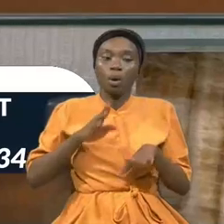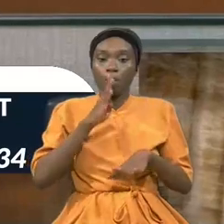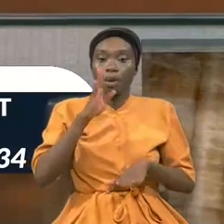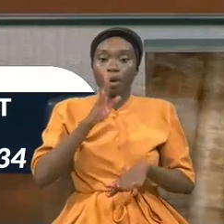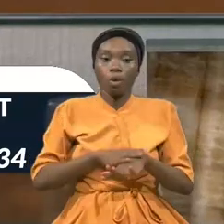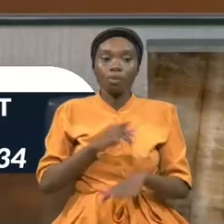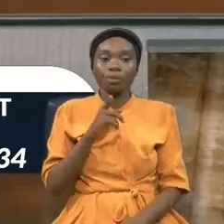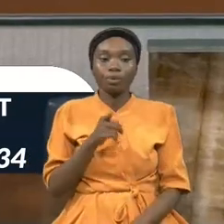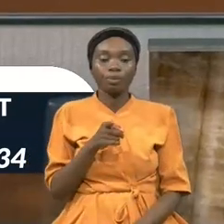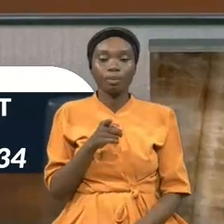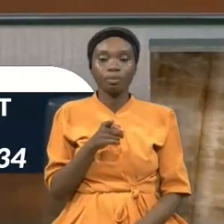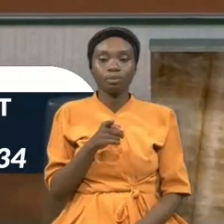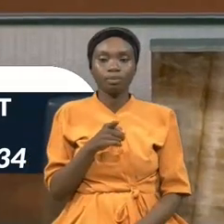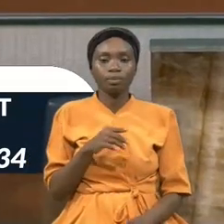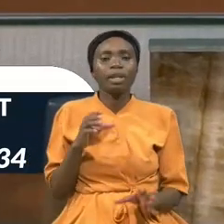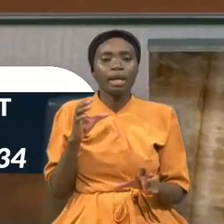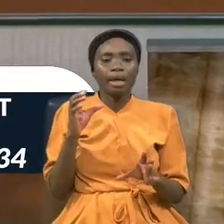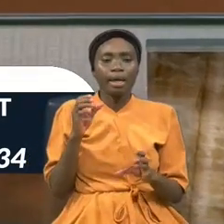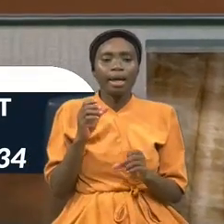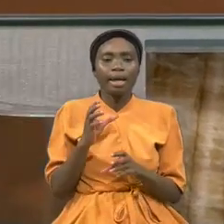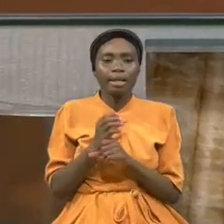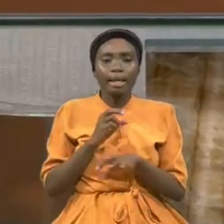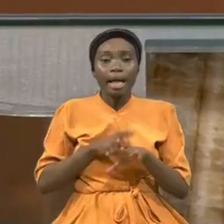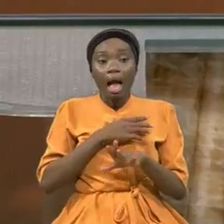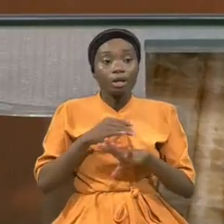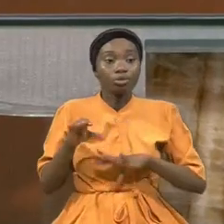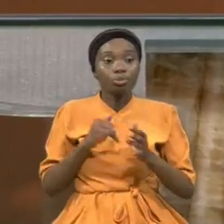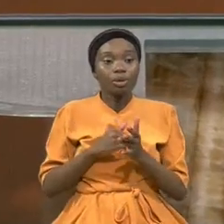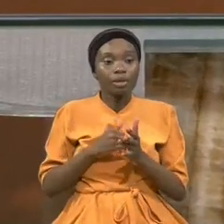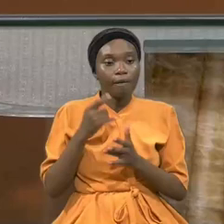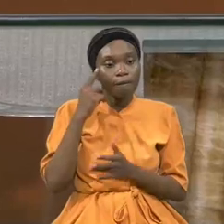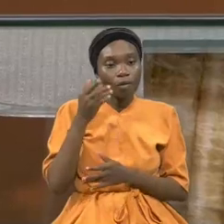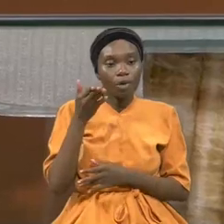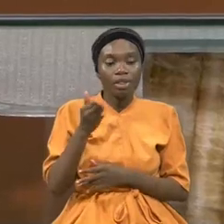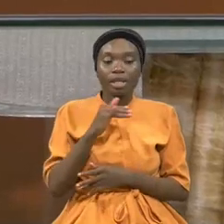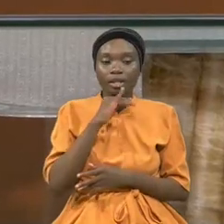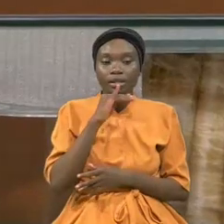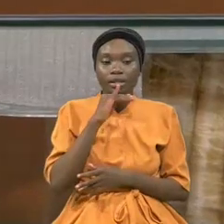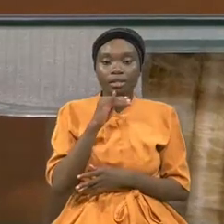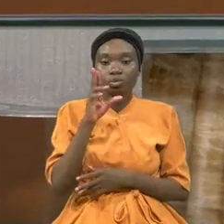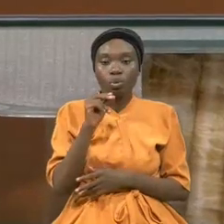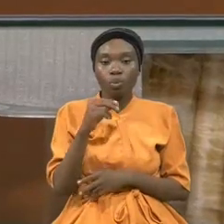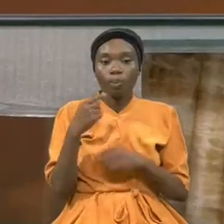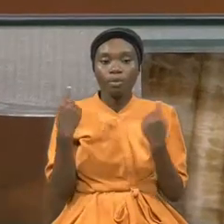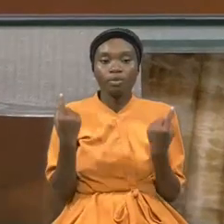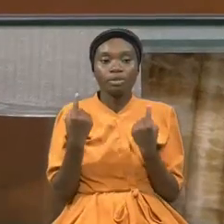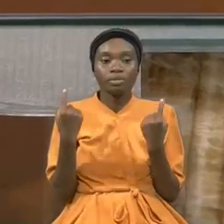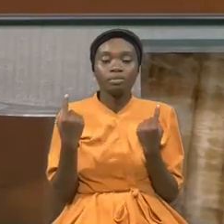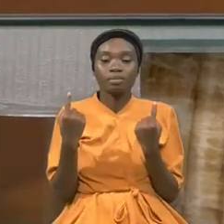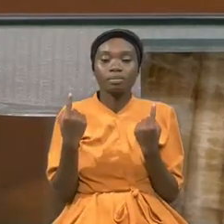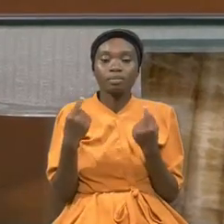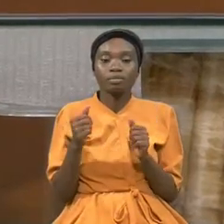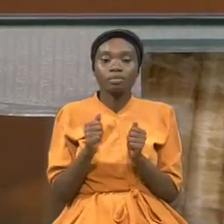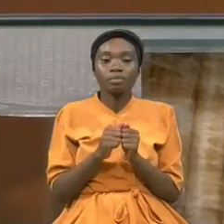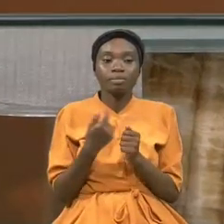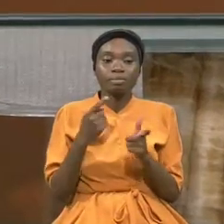Maintenant que la crainte de l'Éternel soit sur vous, veillez sur vos actes, car il n'y a chez l'Éternel, notre